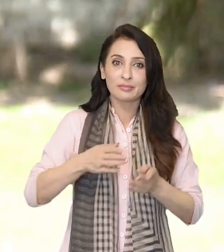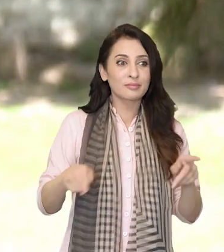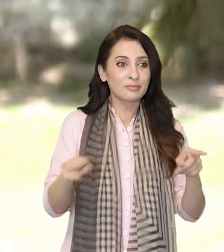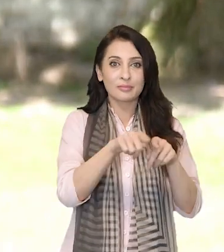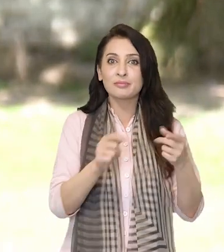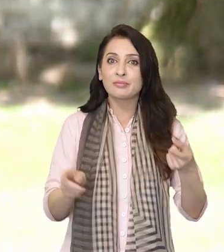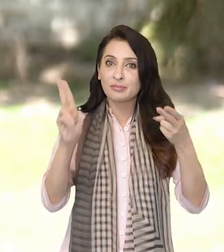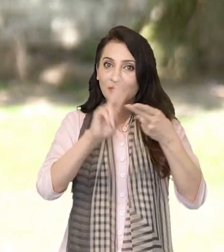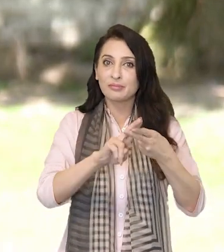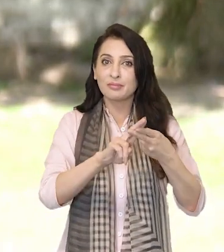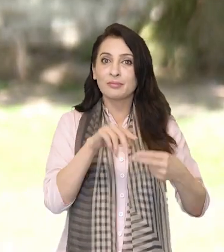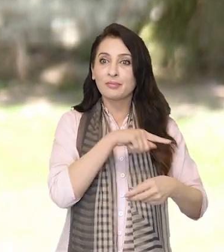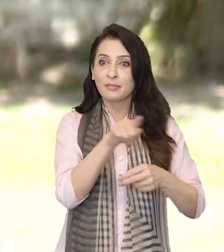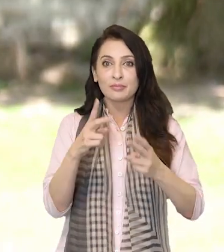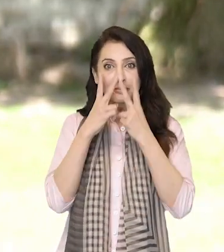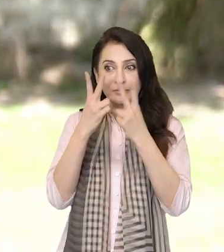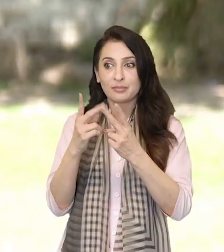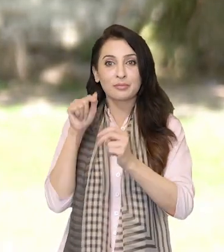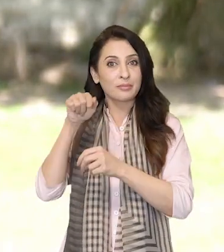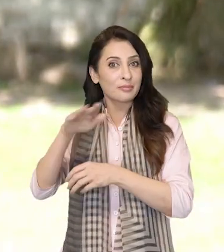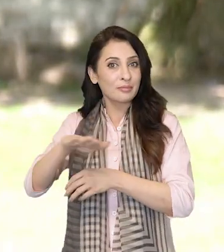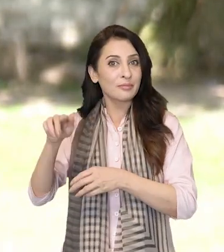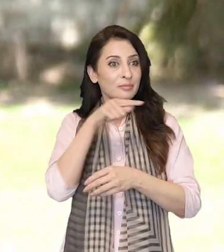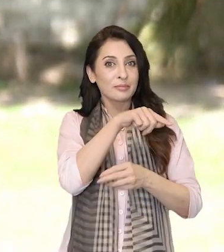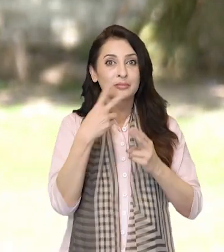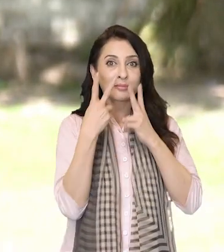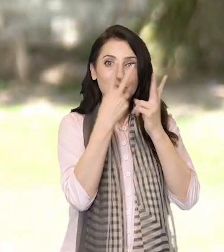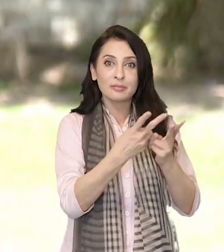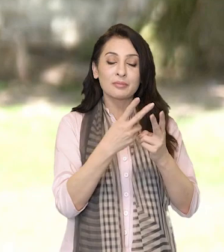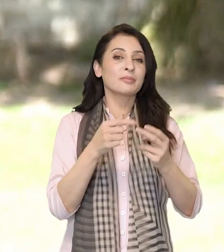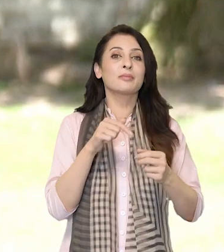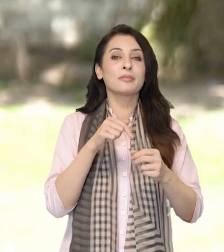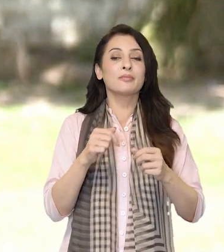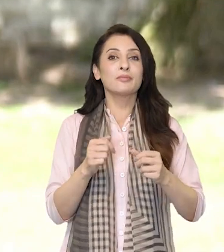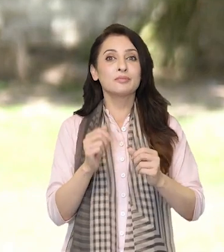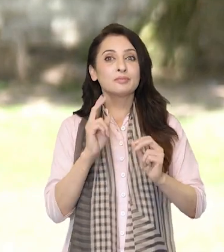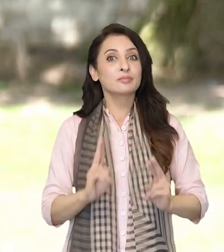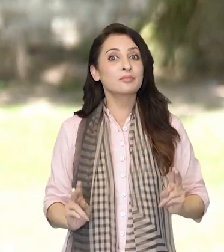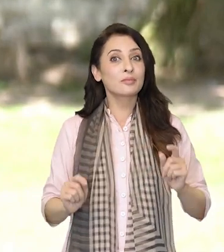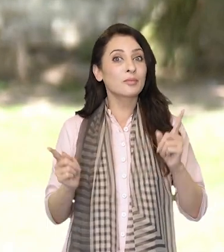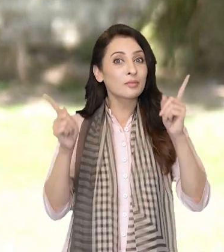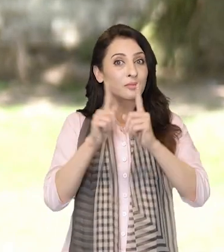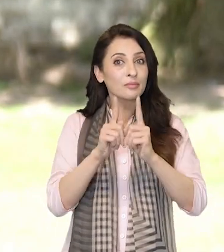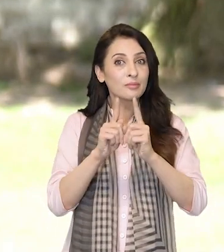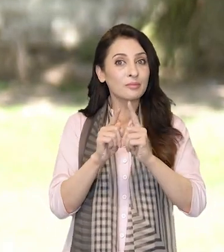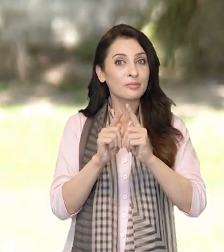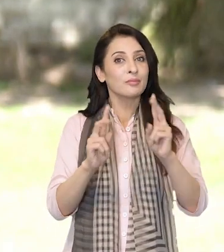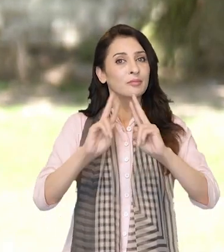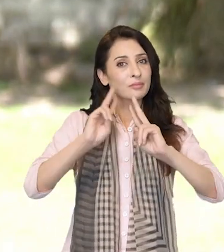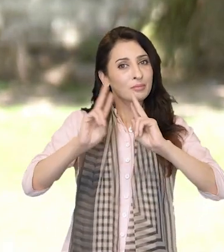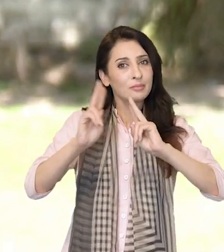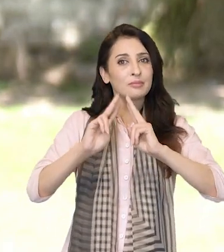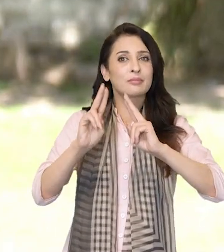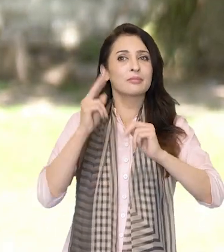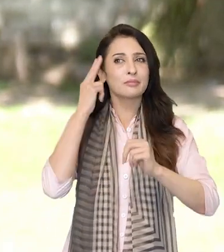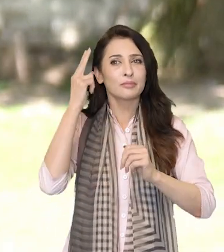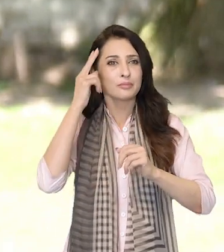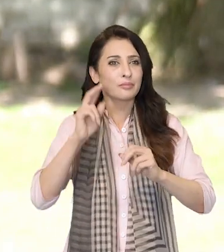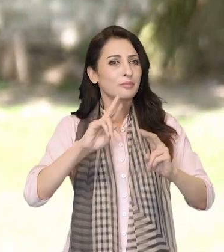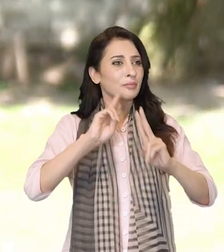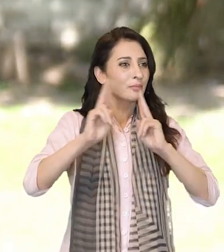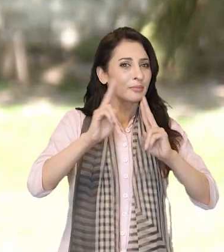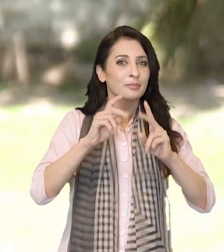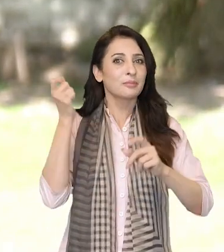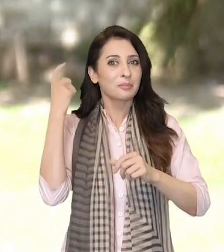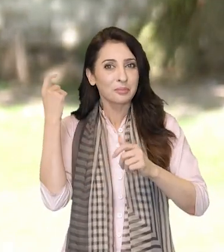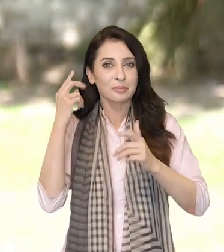ताकि दोनों तरफ से जो बच्चे वहाँ पे रहते हैं उनके लिए एक्सपोजर हो, उनके लिए एक इंस्पिरेशन हो। जब वो हमारे बच्चों के साथ बैठते हैं, बात करते हैं,